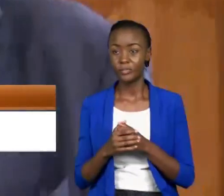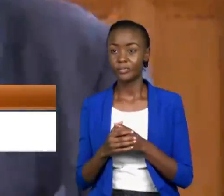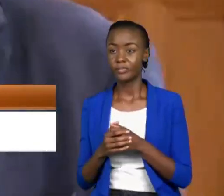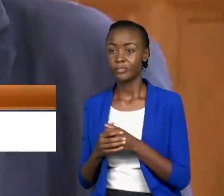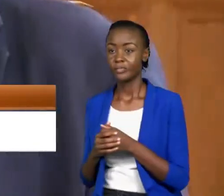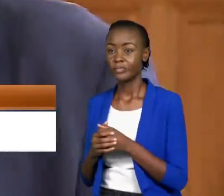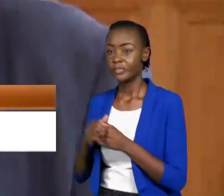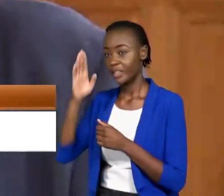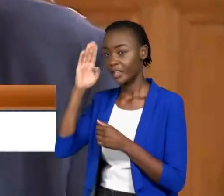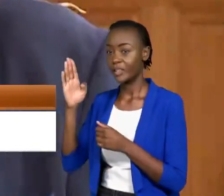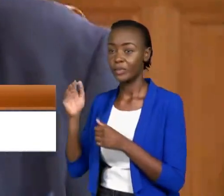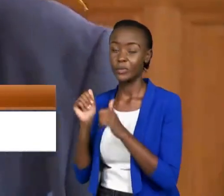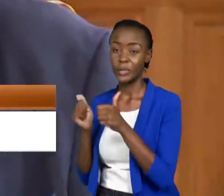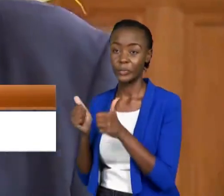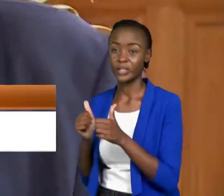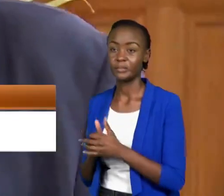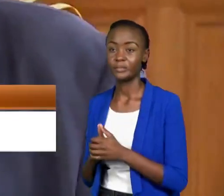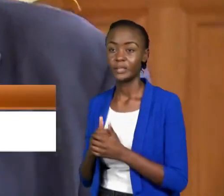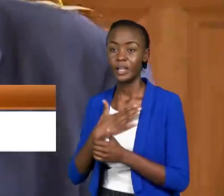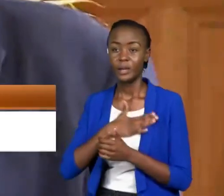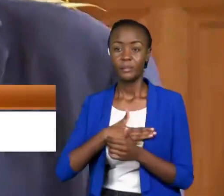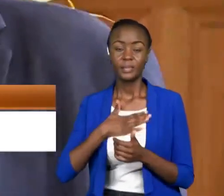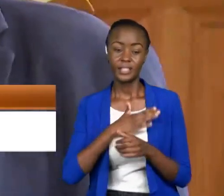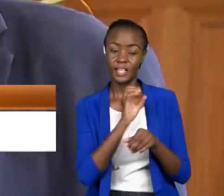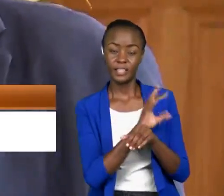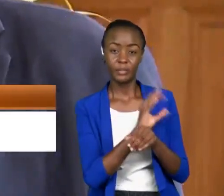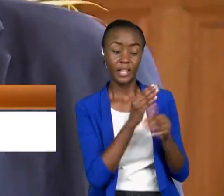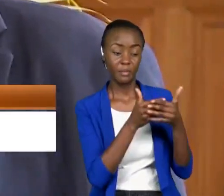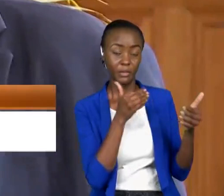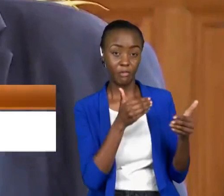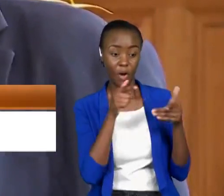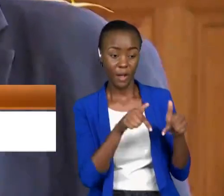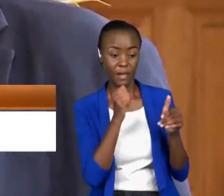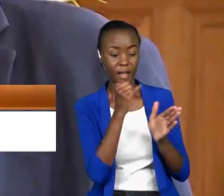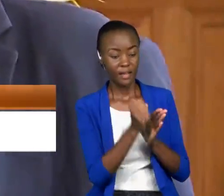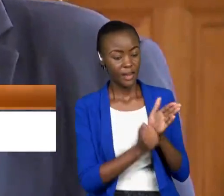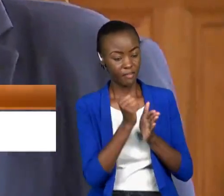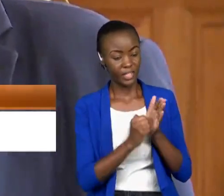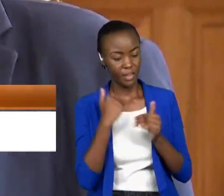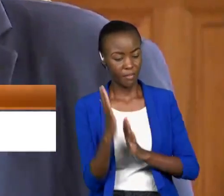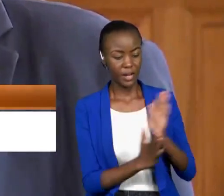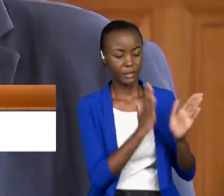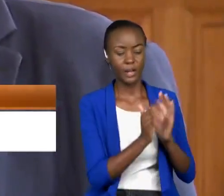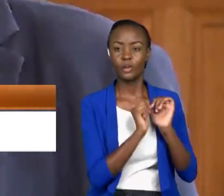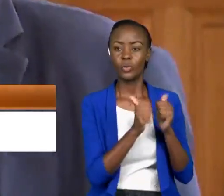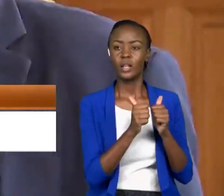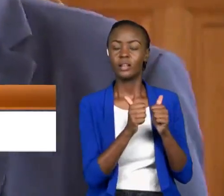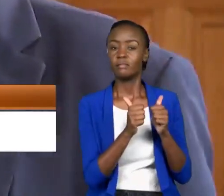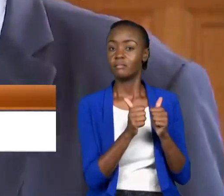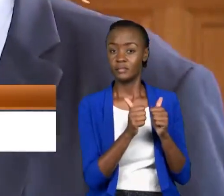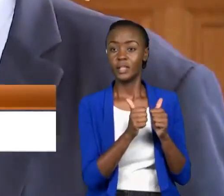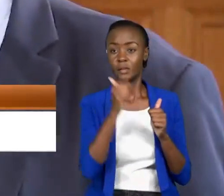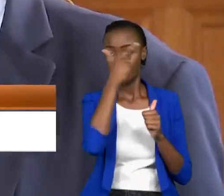yako? Salama sana. Labda tu tueleze kwa sababu tumekuwa tukishuhudia hapa Naivasha kuna mpango kabambe ambazo mlikuwa mnafanya kwa